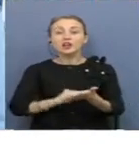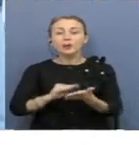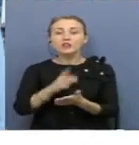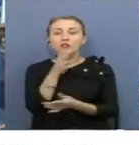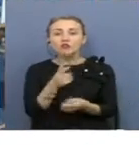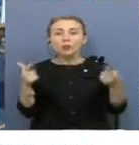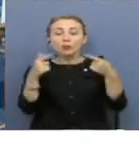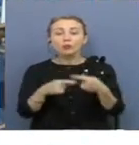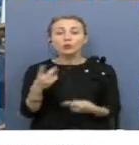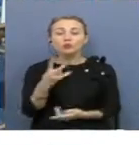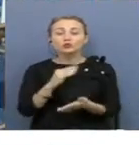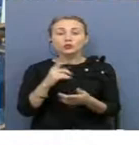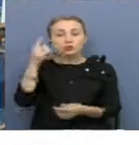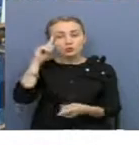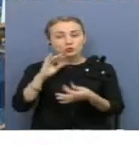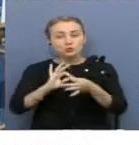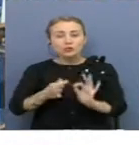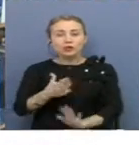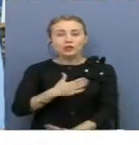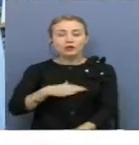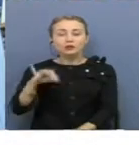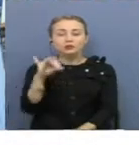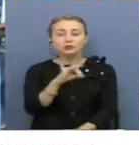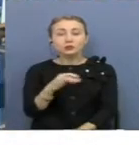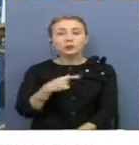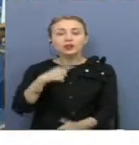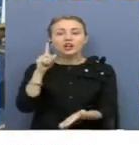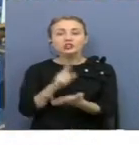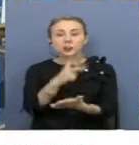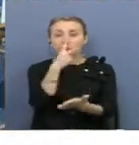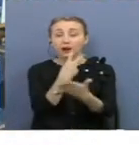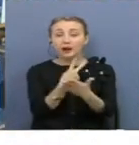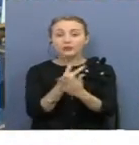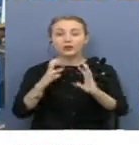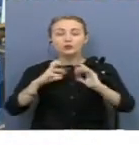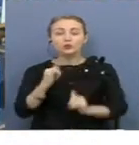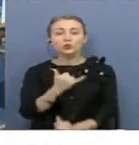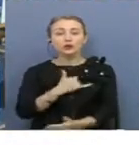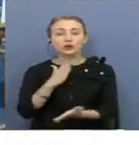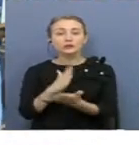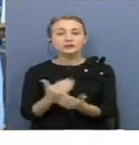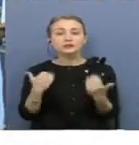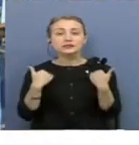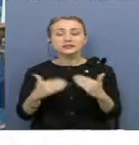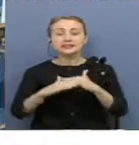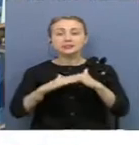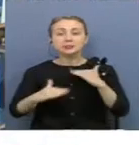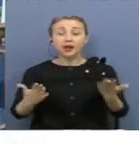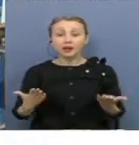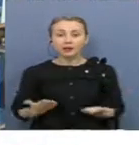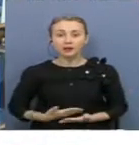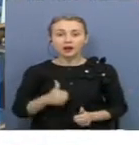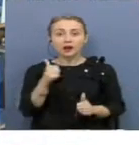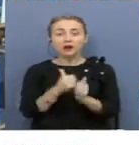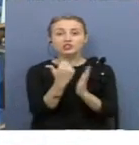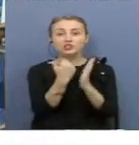тарихымызды әлемдік өркениет тұрғысынан зерделеу қажет. Біз әлемге мықты дала өркениетіміздің бар екенін көрсетуіміз керек. Мақаланың әрбір